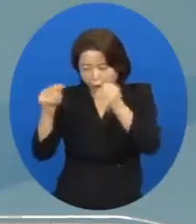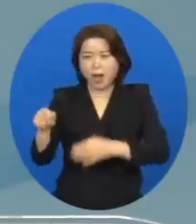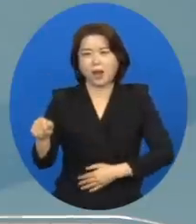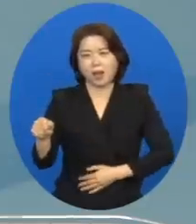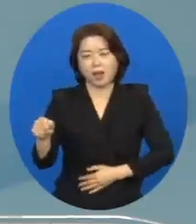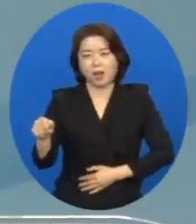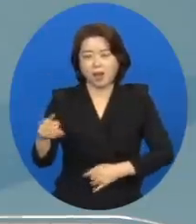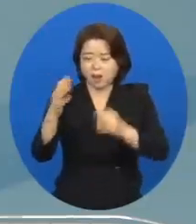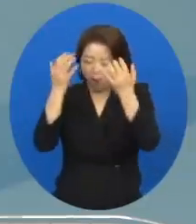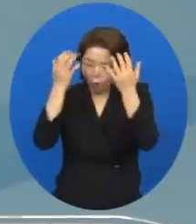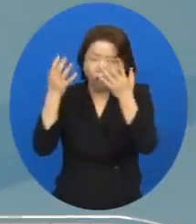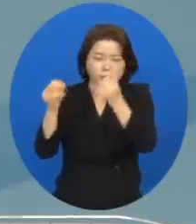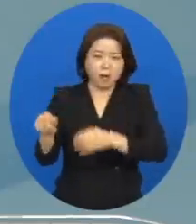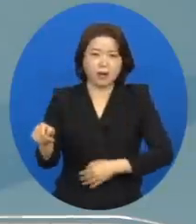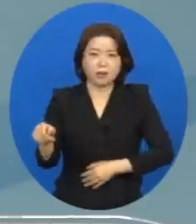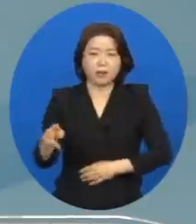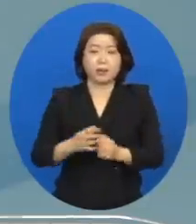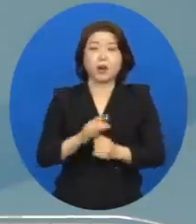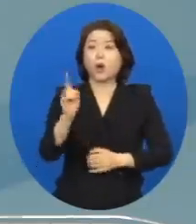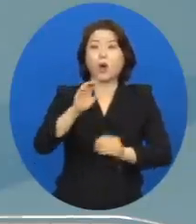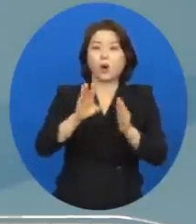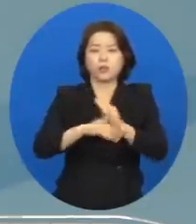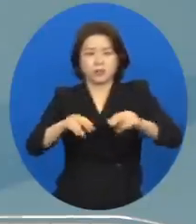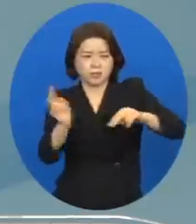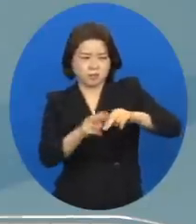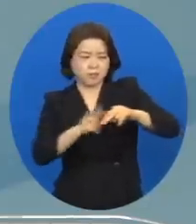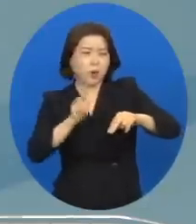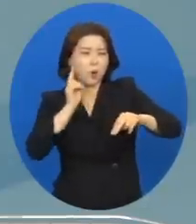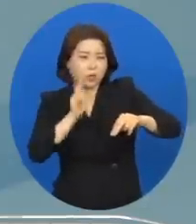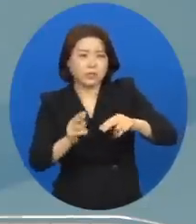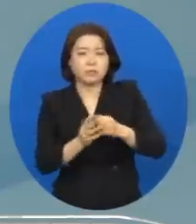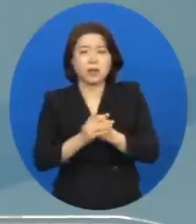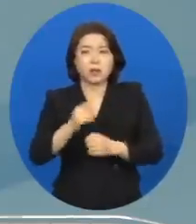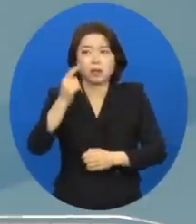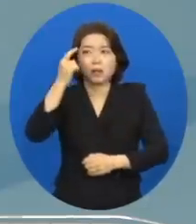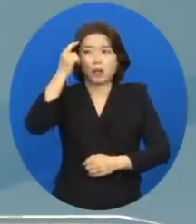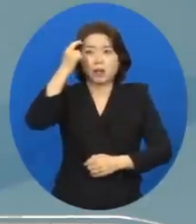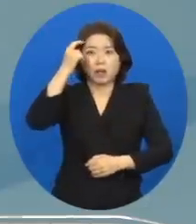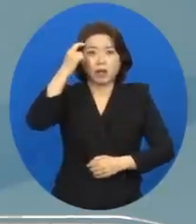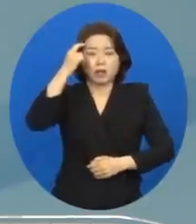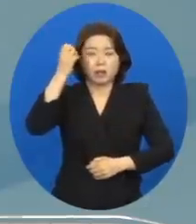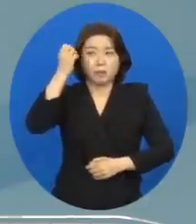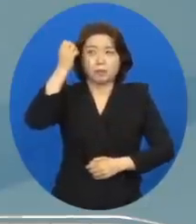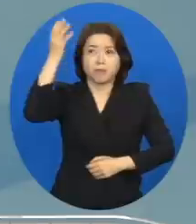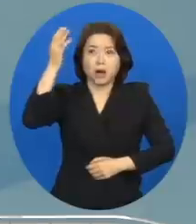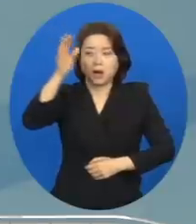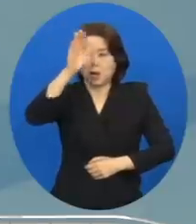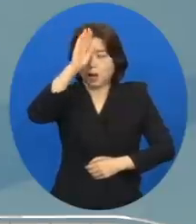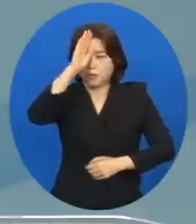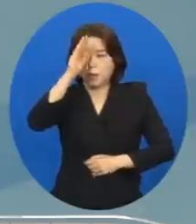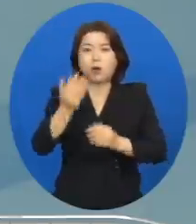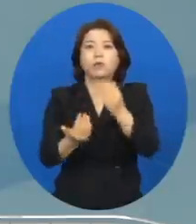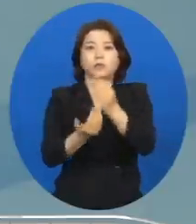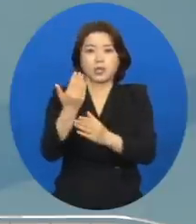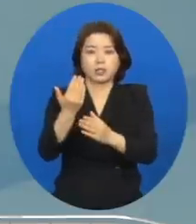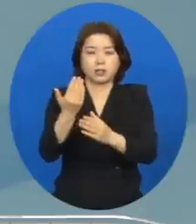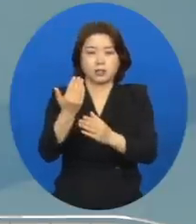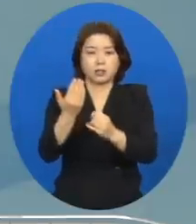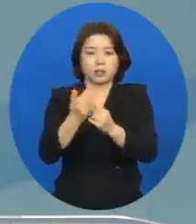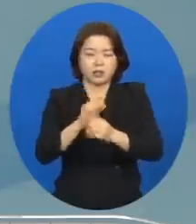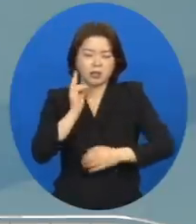정말 어떤 때는 하도 얻어맞아서 기억상실증에 걸릴 정도로 그렇게 끔찍한